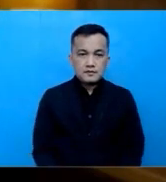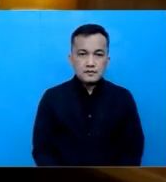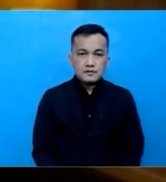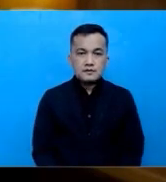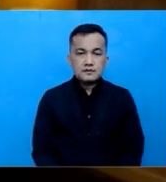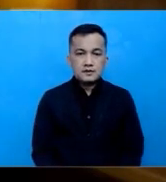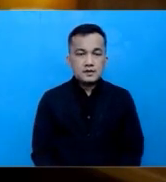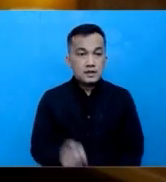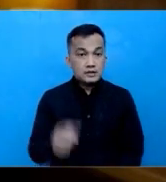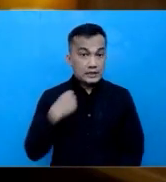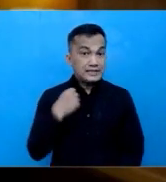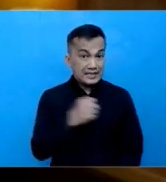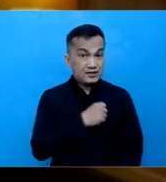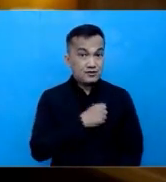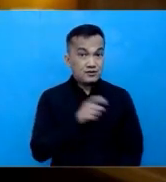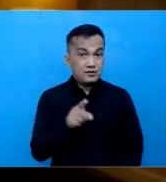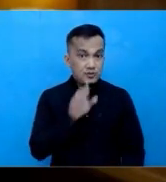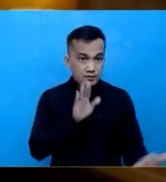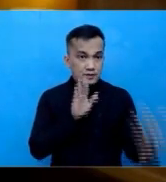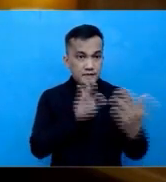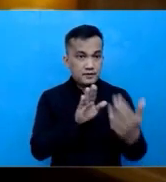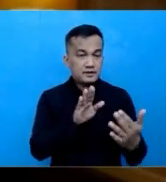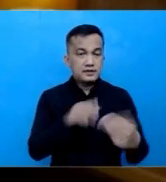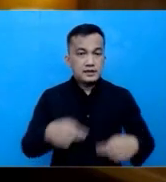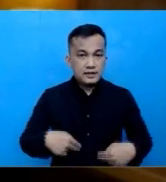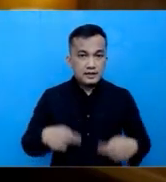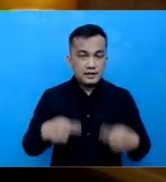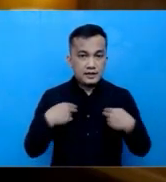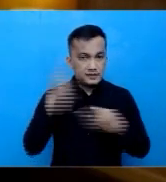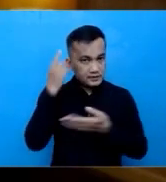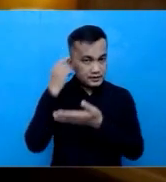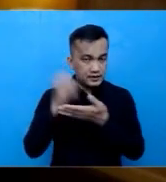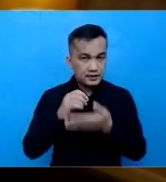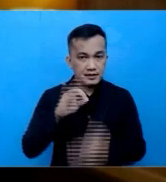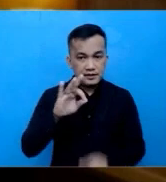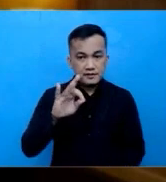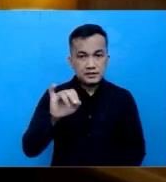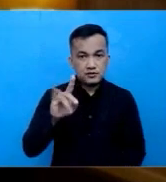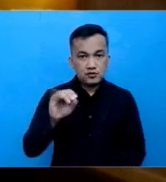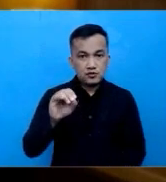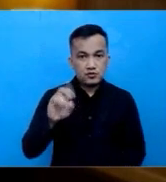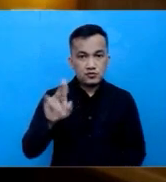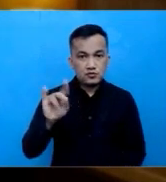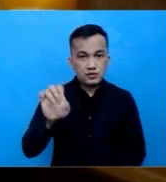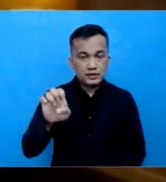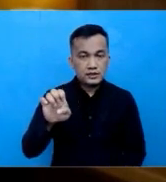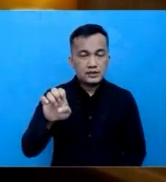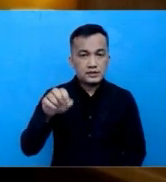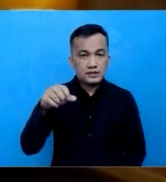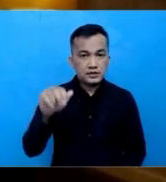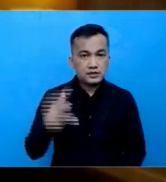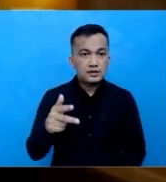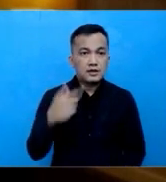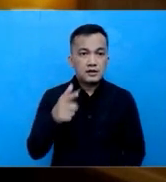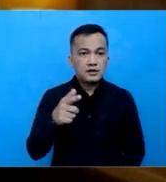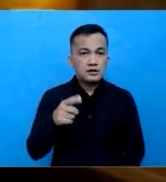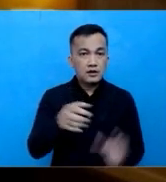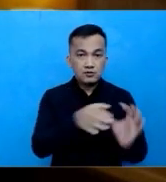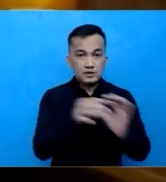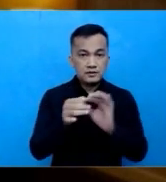Sa Senado naman, humarap si Health Secretary Francisco Duque III kaugnay pa rin ng kinikwestiyong paggasto sa